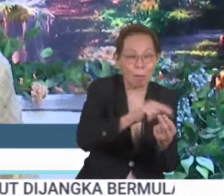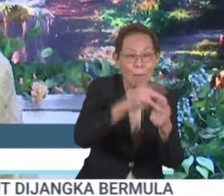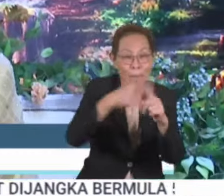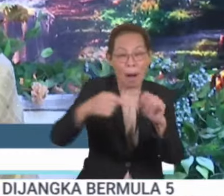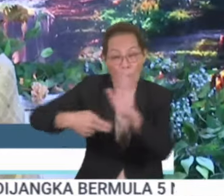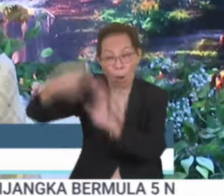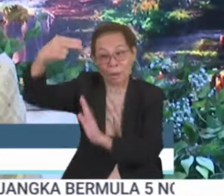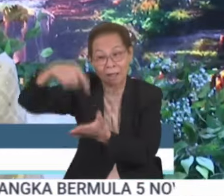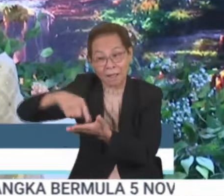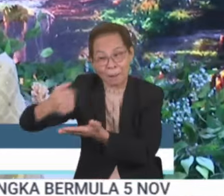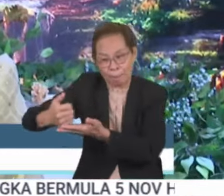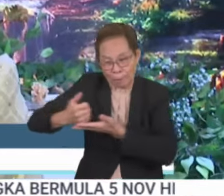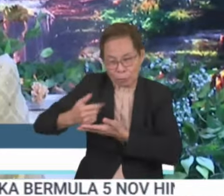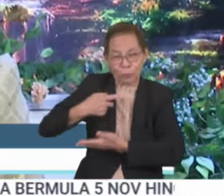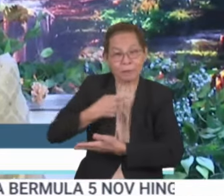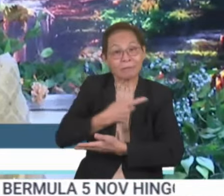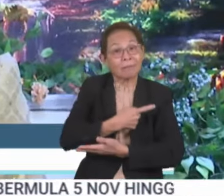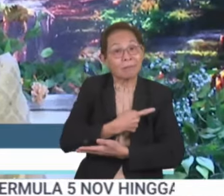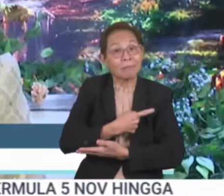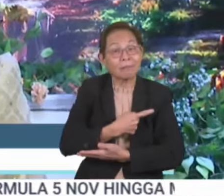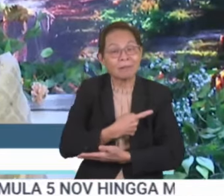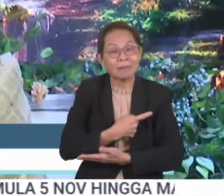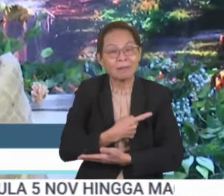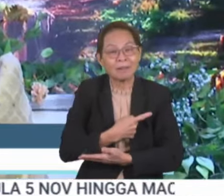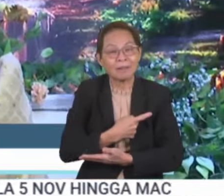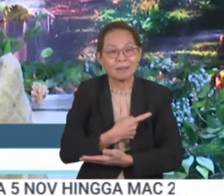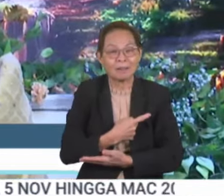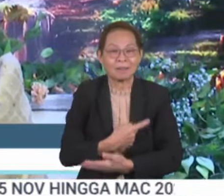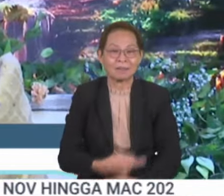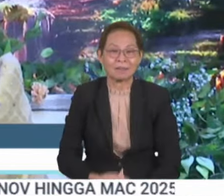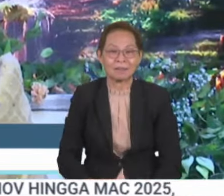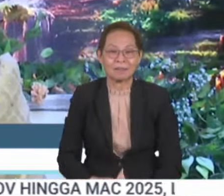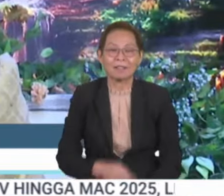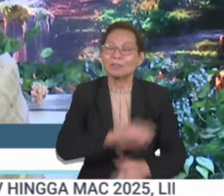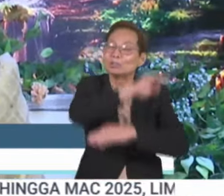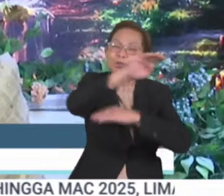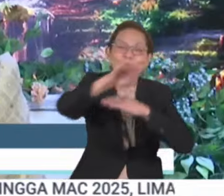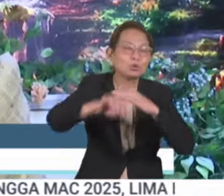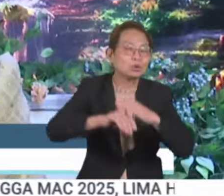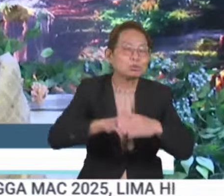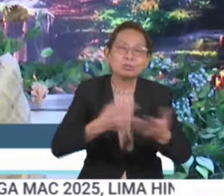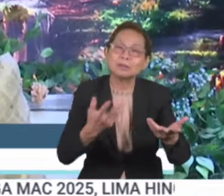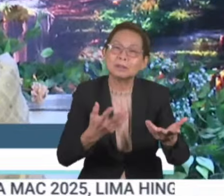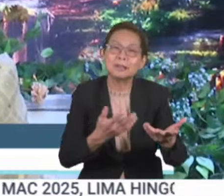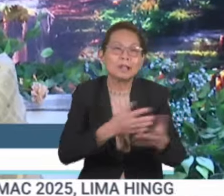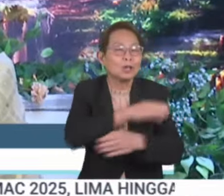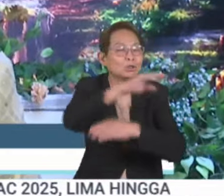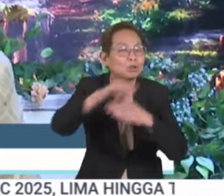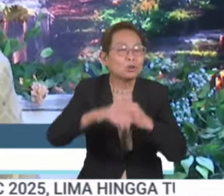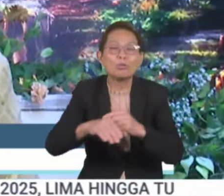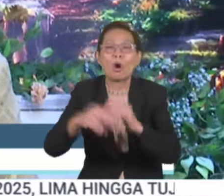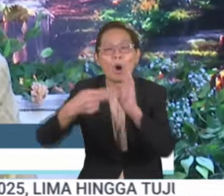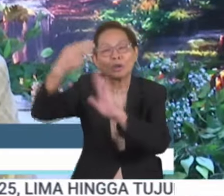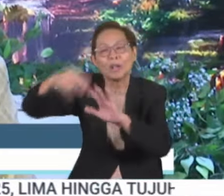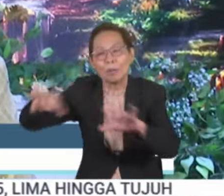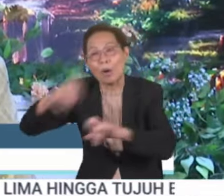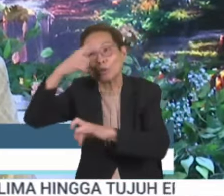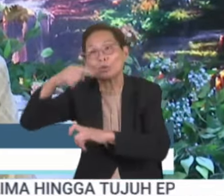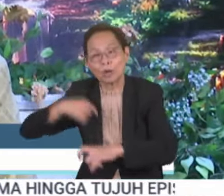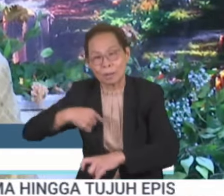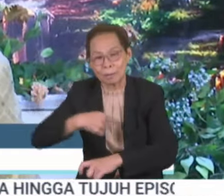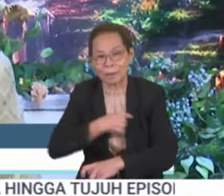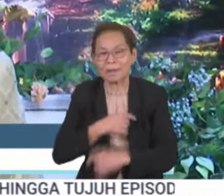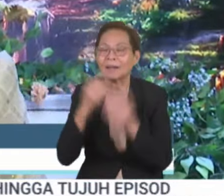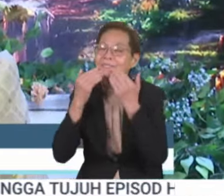Hotel membantu kita meluruskan semua urusan-urusan yang kita perlukan di sini. Thank